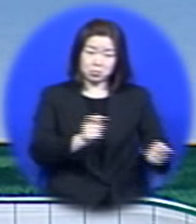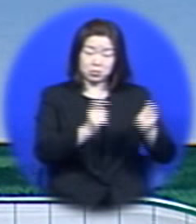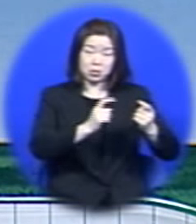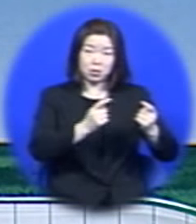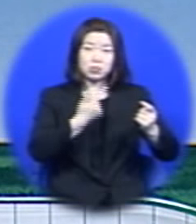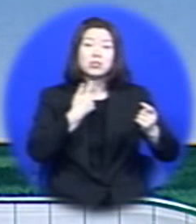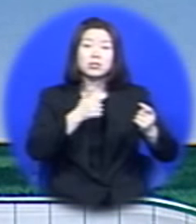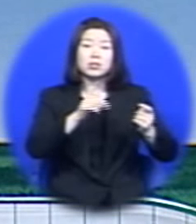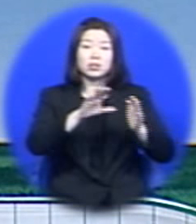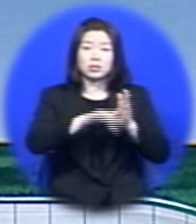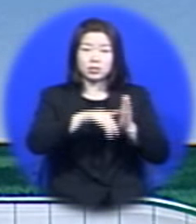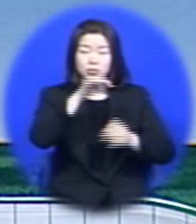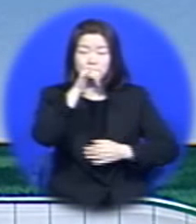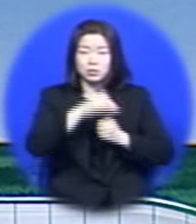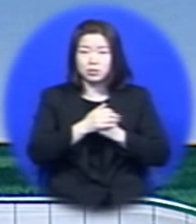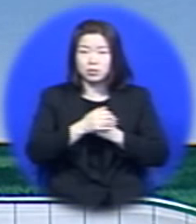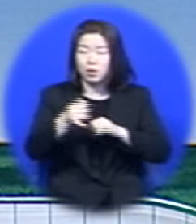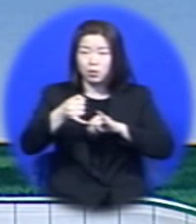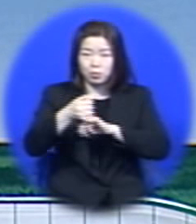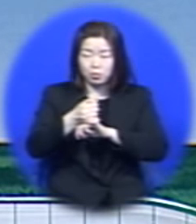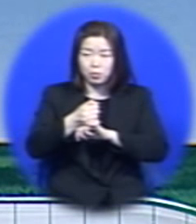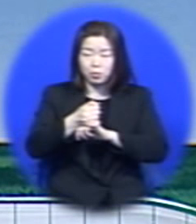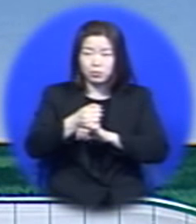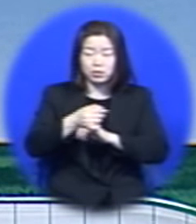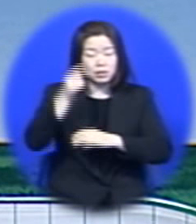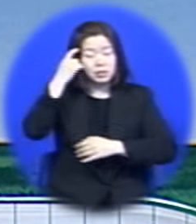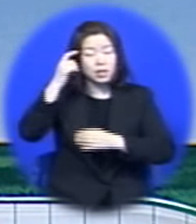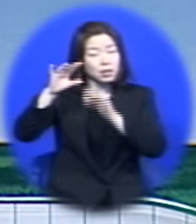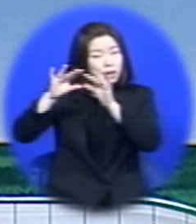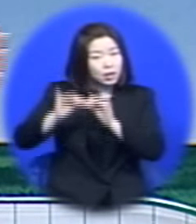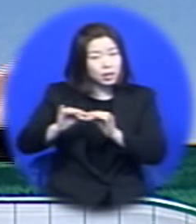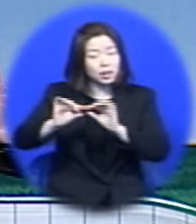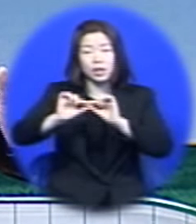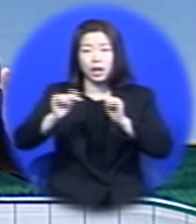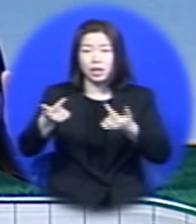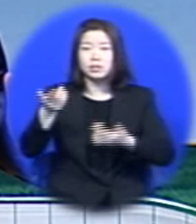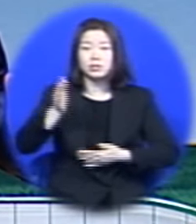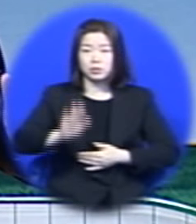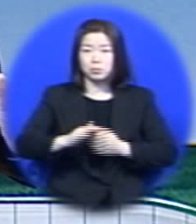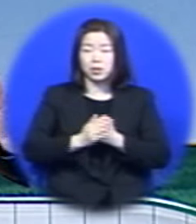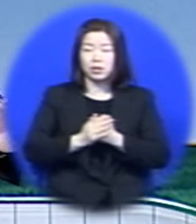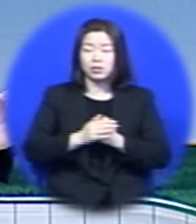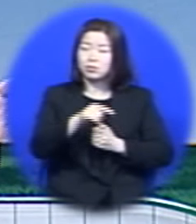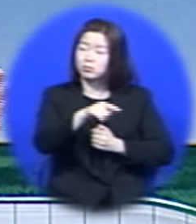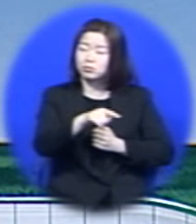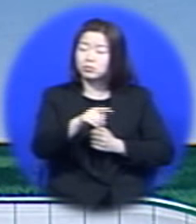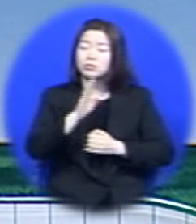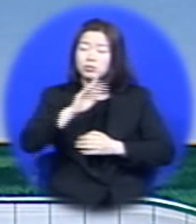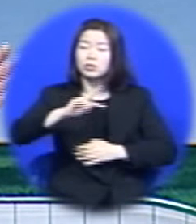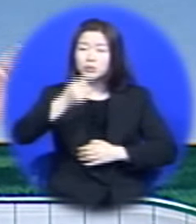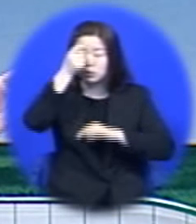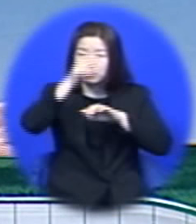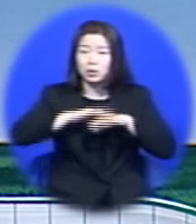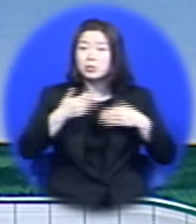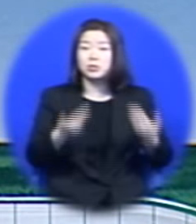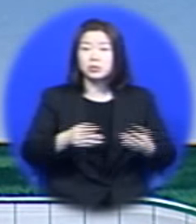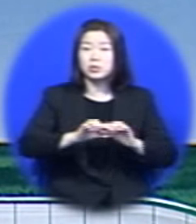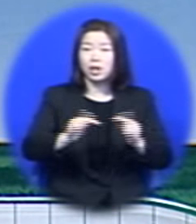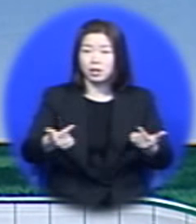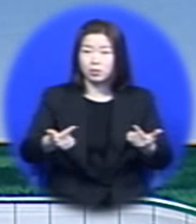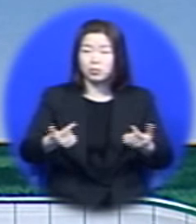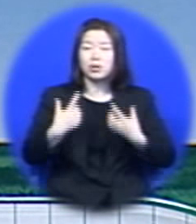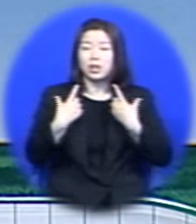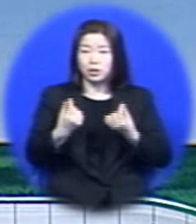있고, 꼭 의견이 하나는 아니었지만, 그렇다고 예배를 쉰 적도 없고, 여전히 전도는 되고